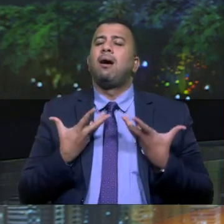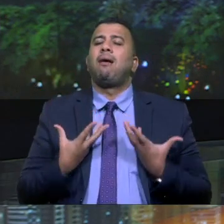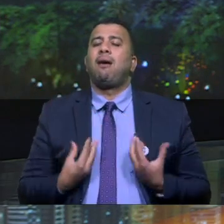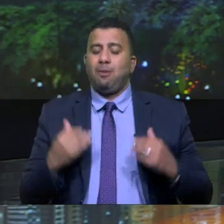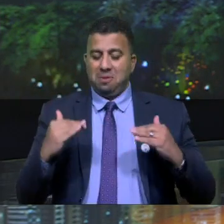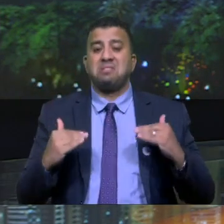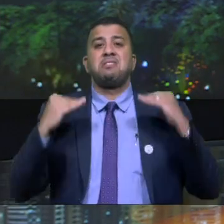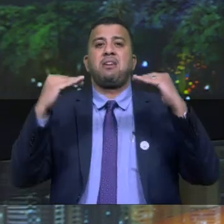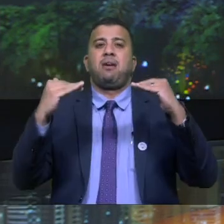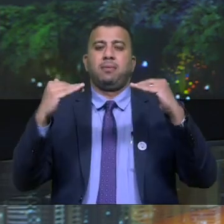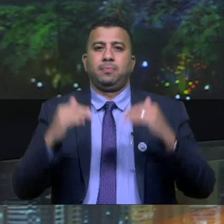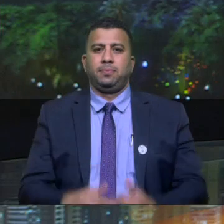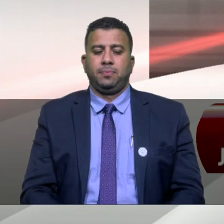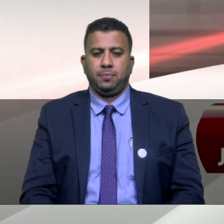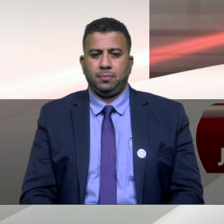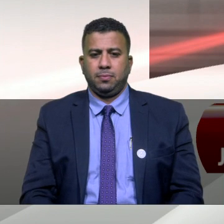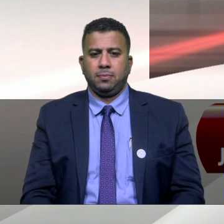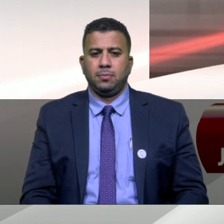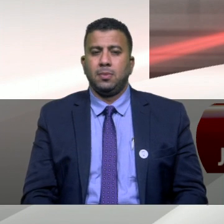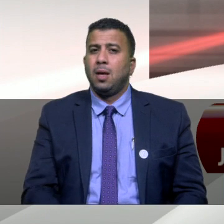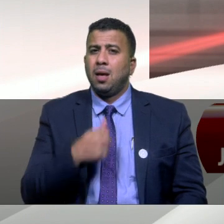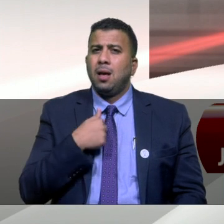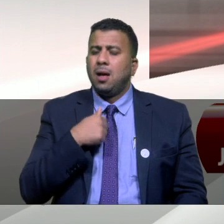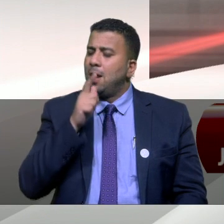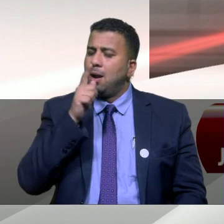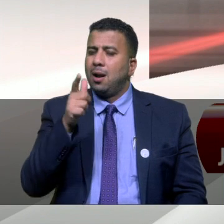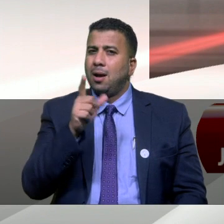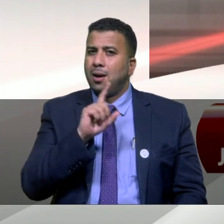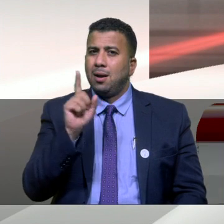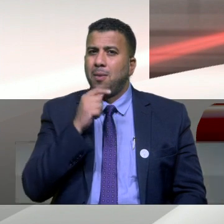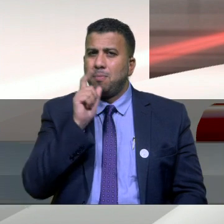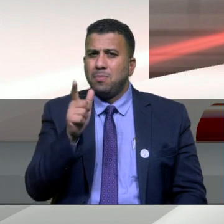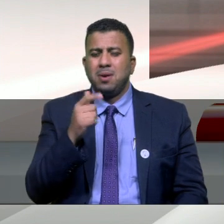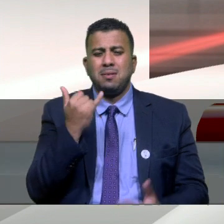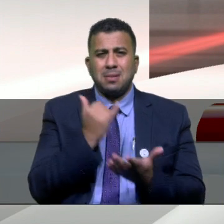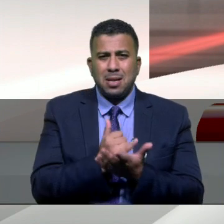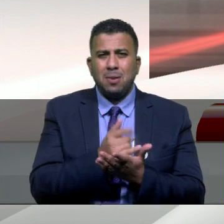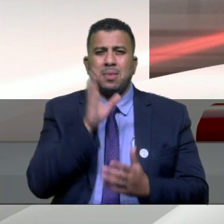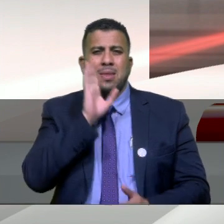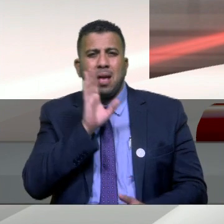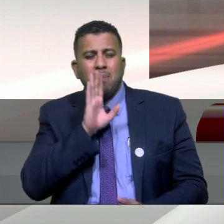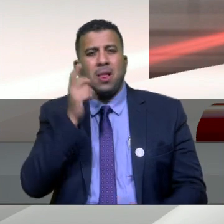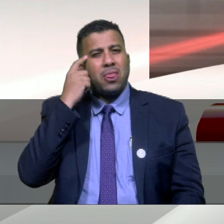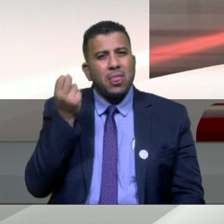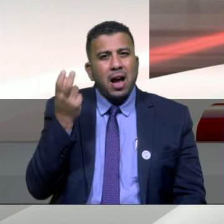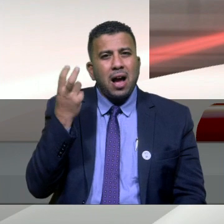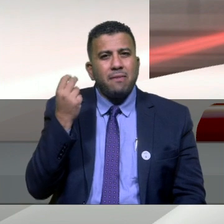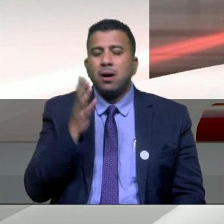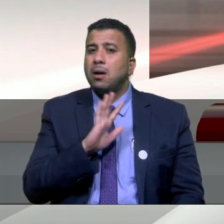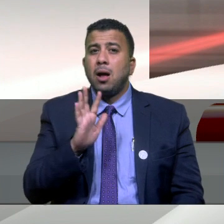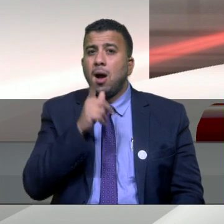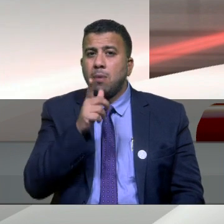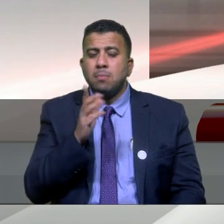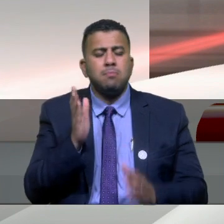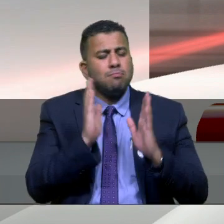والارتقاء به. لا نقول نحن والله في البيئة ومش عارف إيش في التعليم وفي الثقافة وفي غيره، هذه